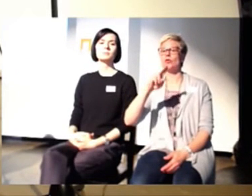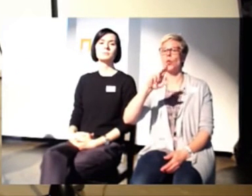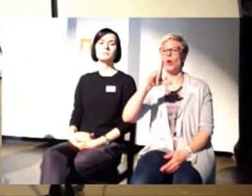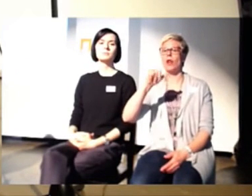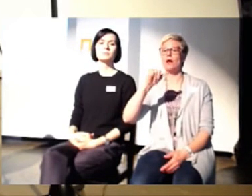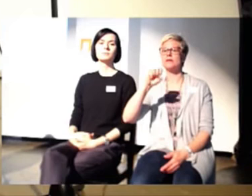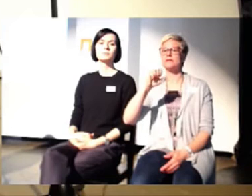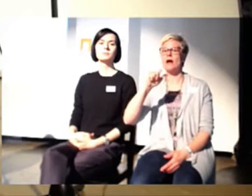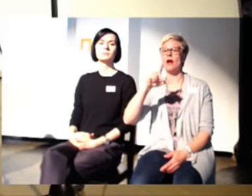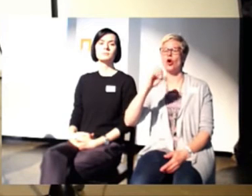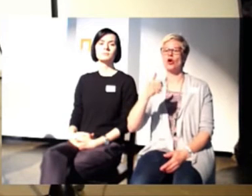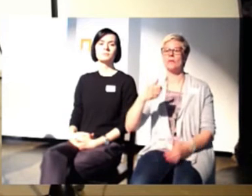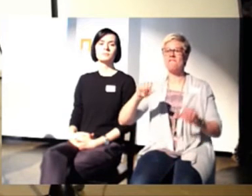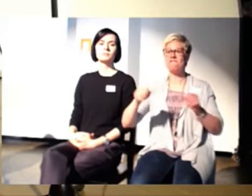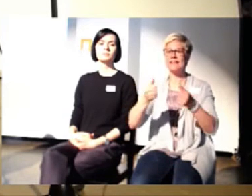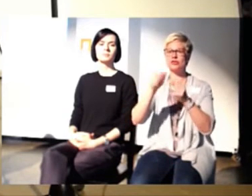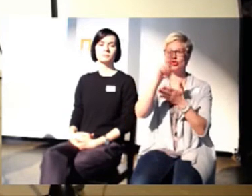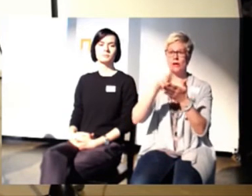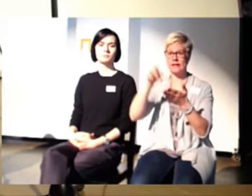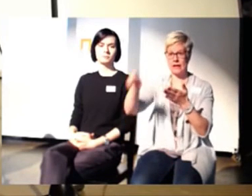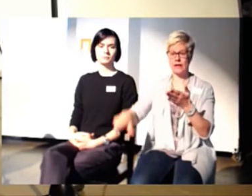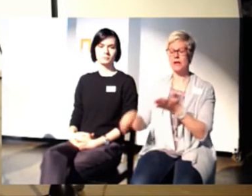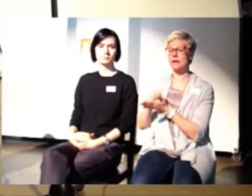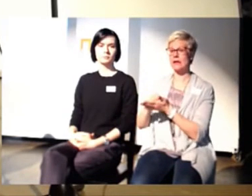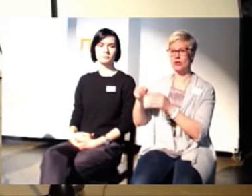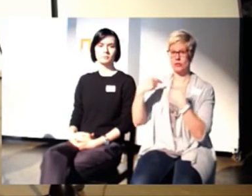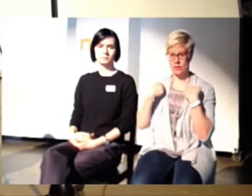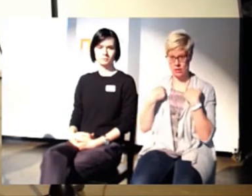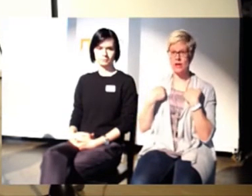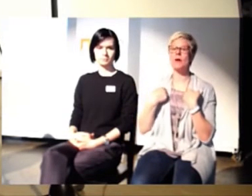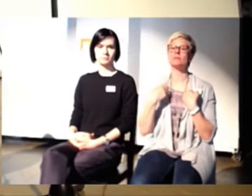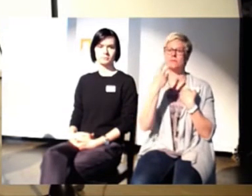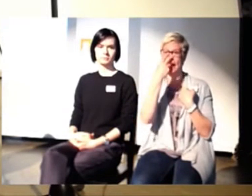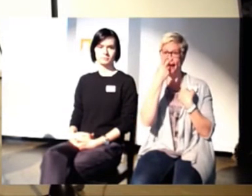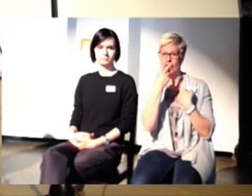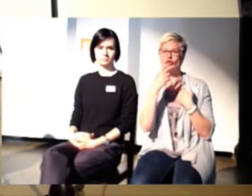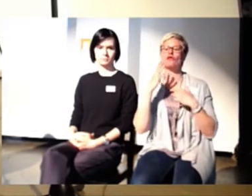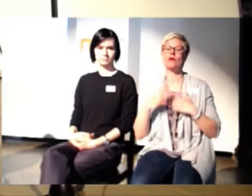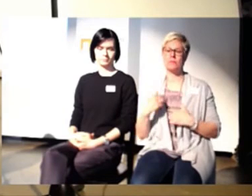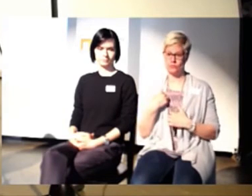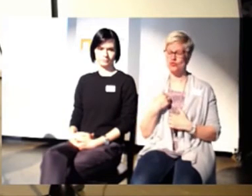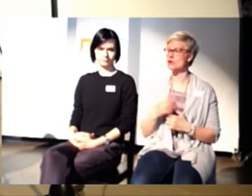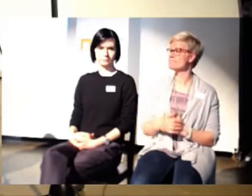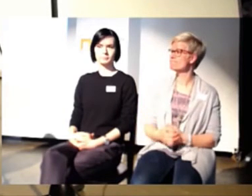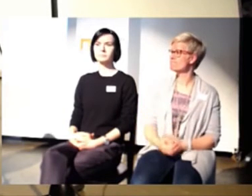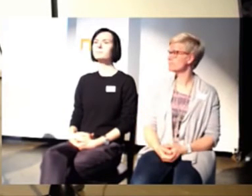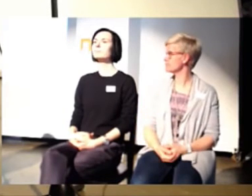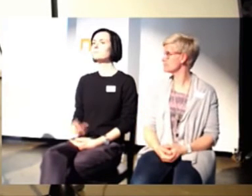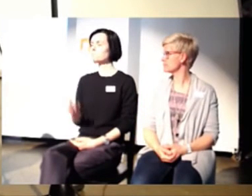on veistostaiteilija ja kirjoittaja ja mulla on näkövamma. Veistostaiteilija ja kirjoittaja, hän on näkövamma.